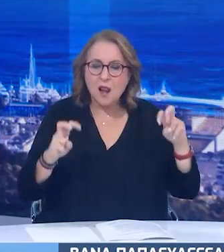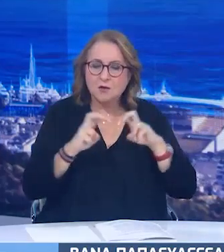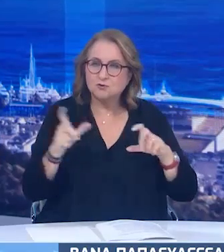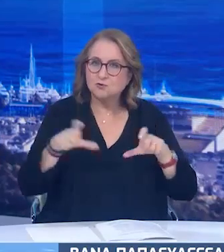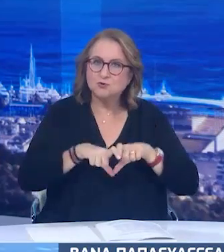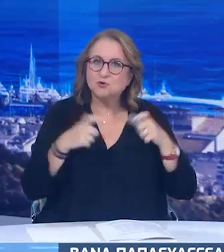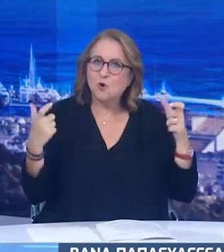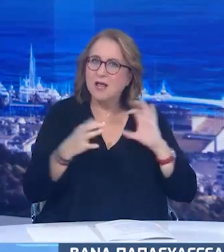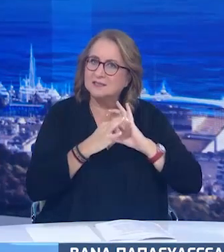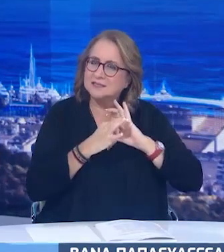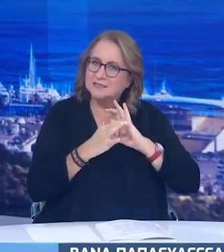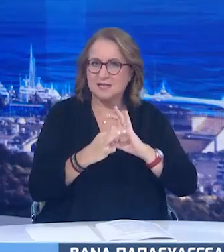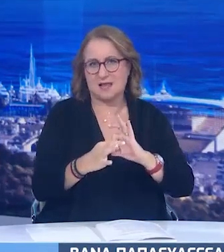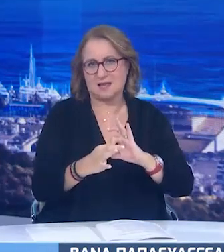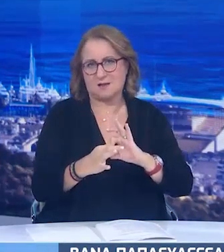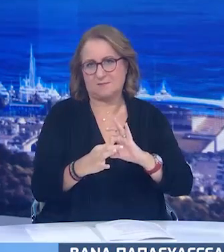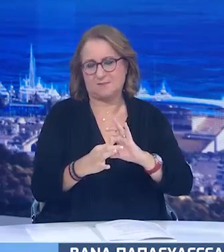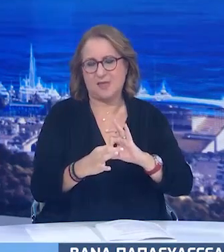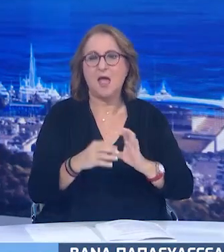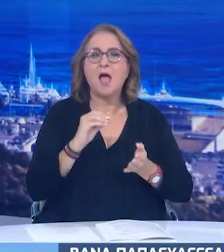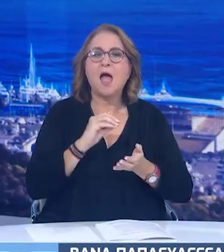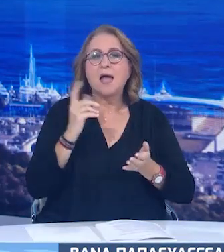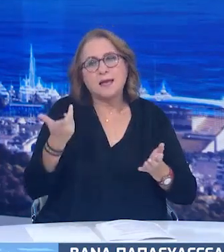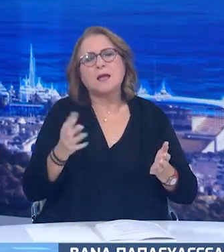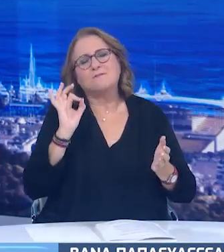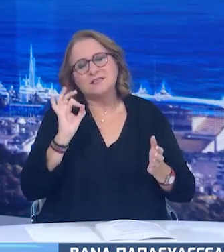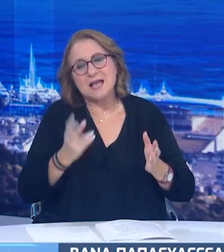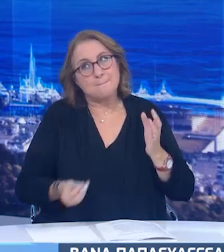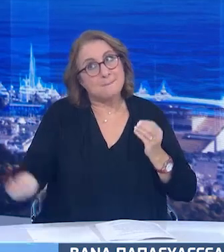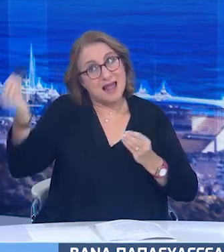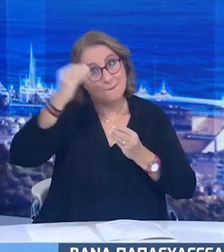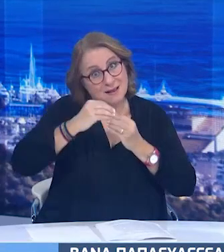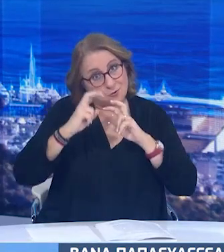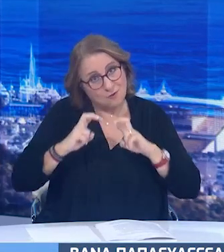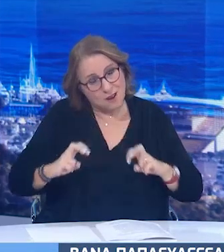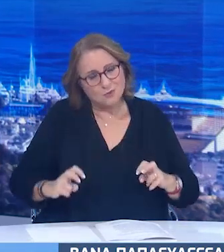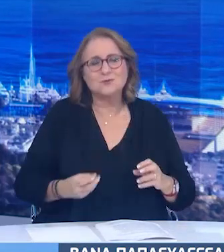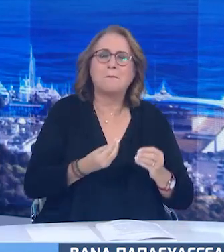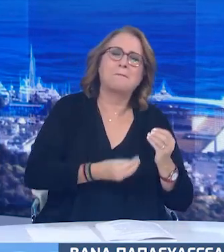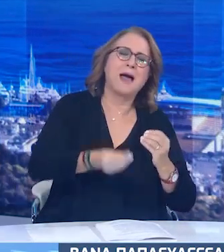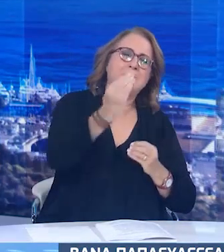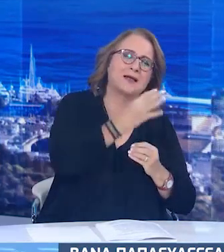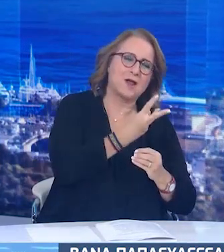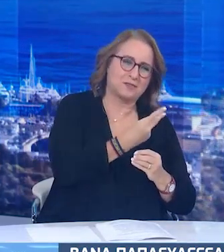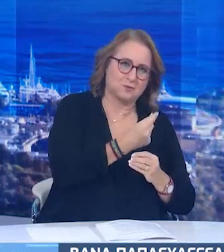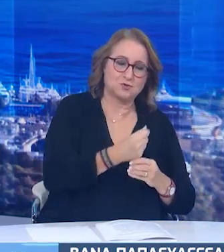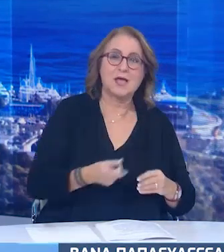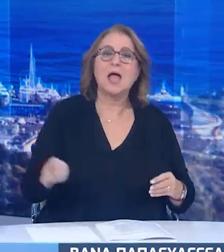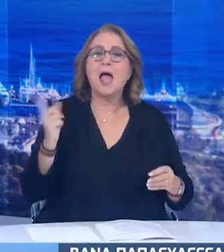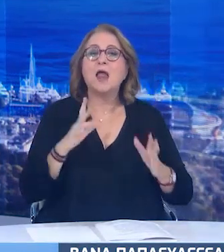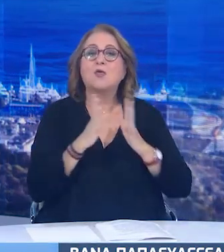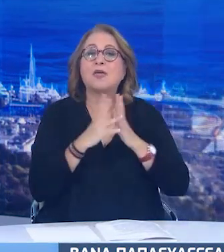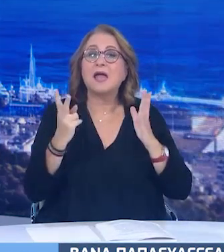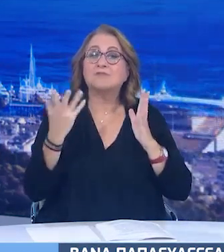Επίσης, είναι πολύ σημαντικό να αναφερθεί ότι δεν έχει παρατηρηθεί αύξηση στις νοσηλίες των παιδιών και εφήβων ηλικίας κάτω των